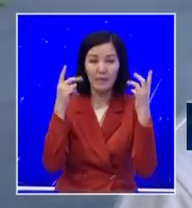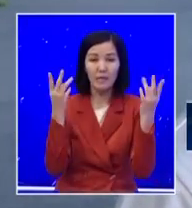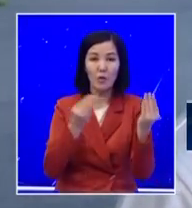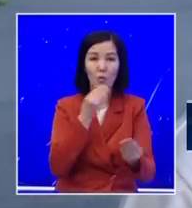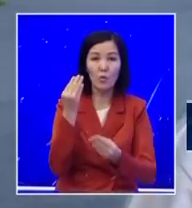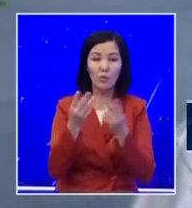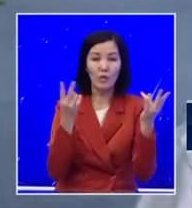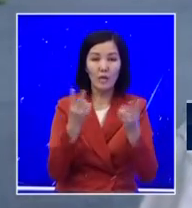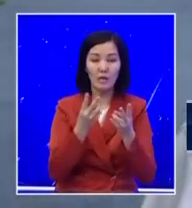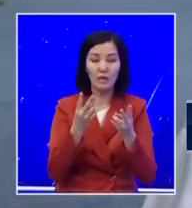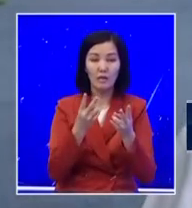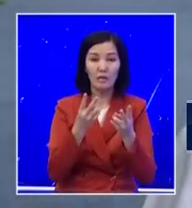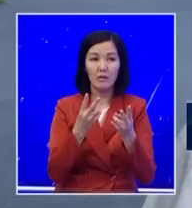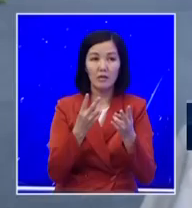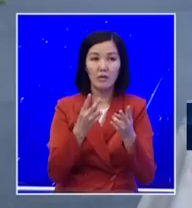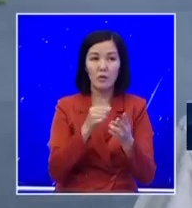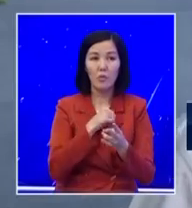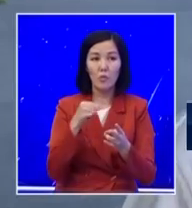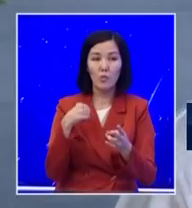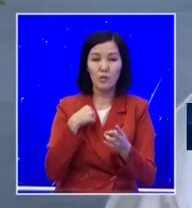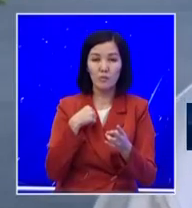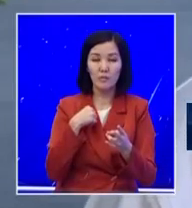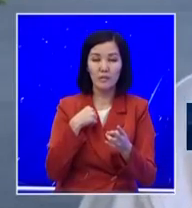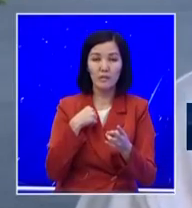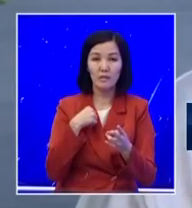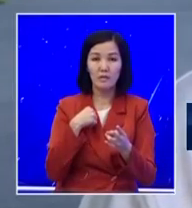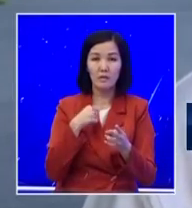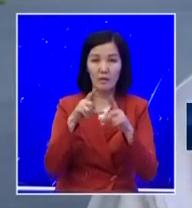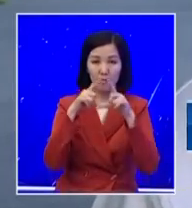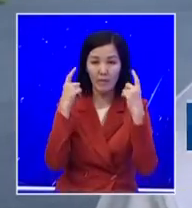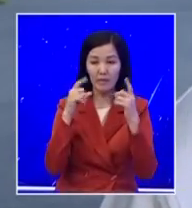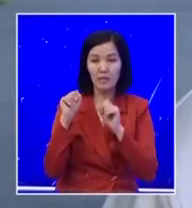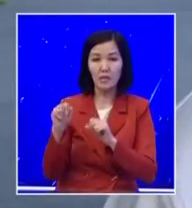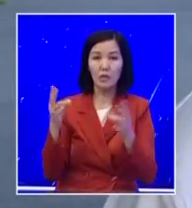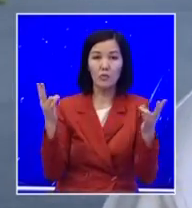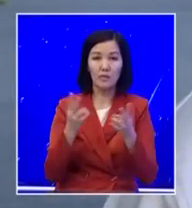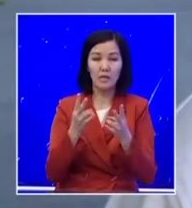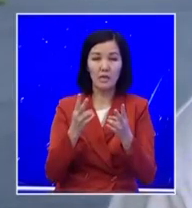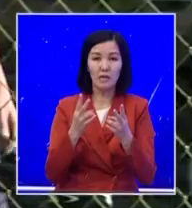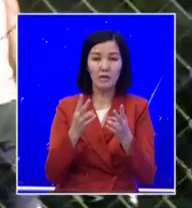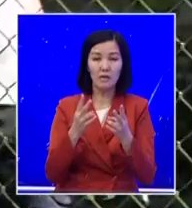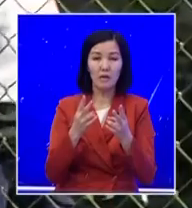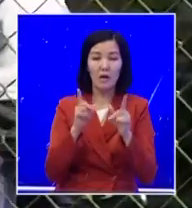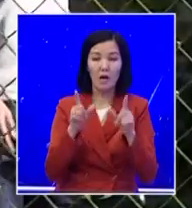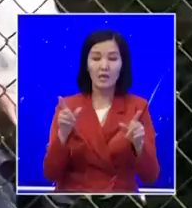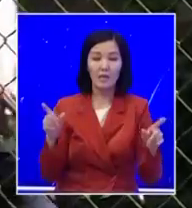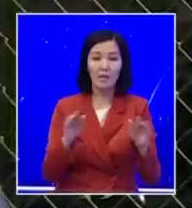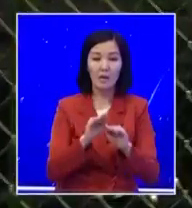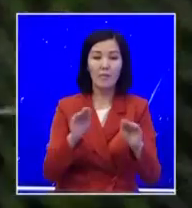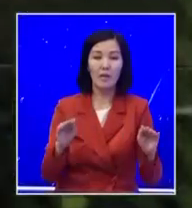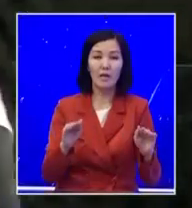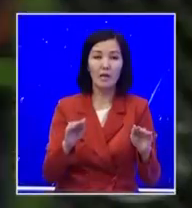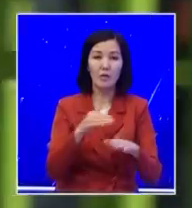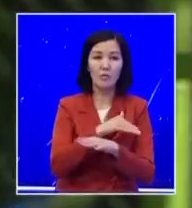маскамыз барып жіберу керек. Өзіміз маска киіп, жолды жүрген кісілерге, балаларға